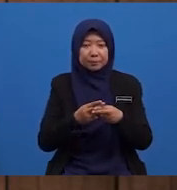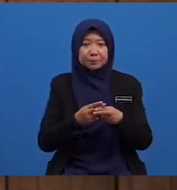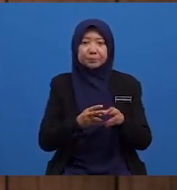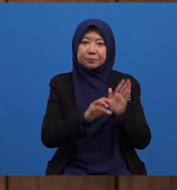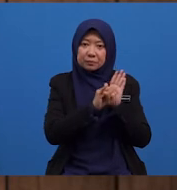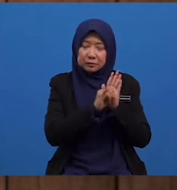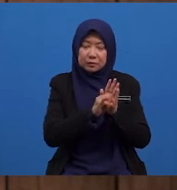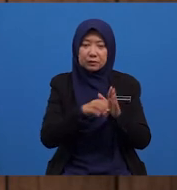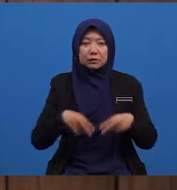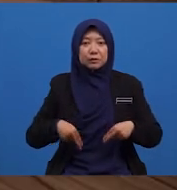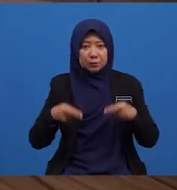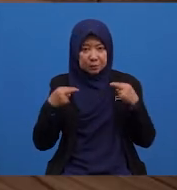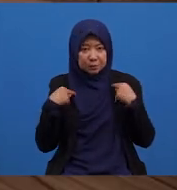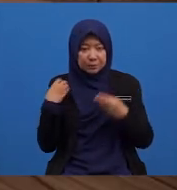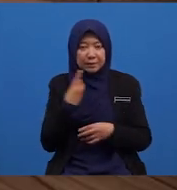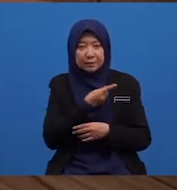kehidupan seharian.